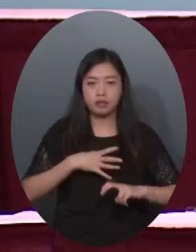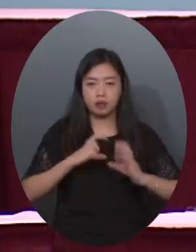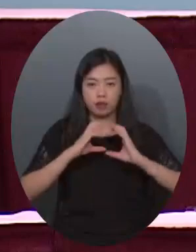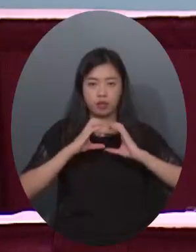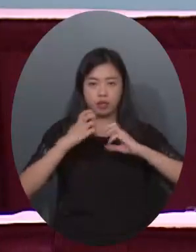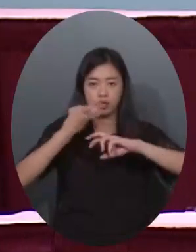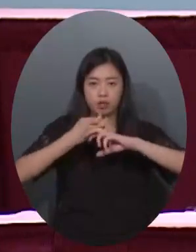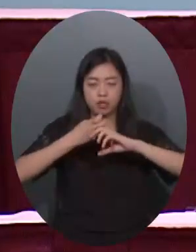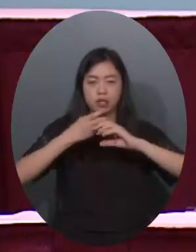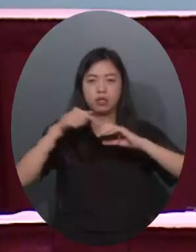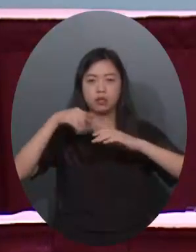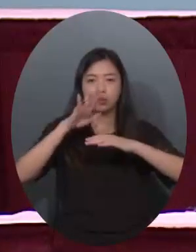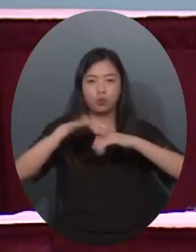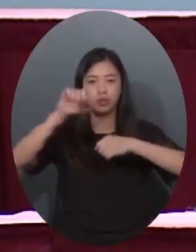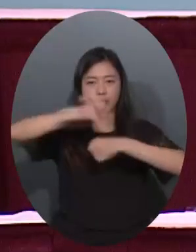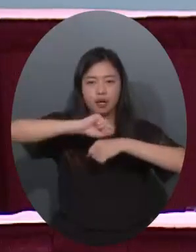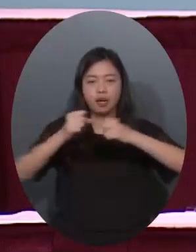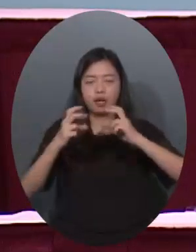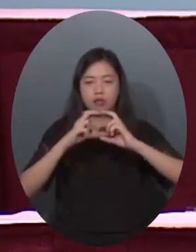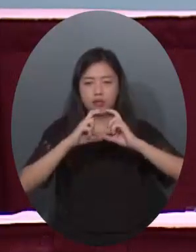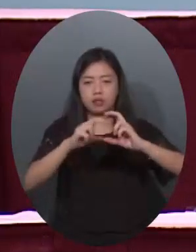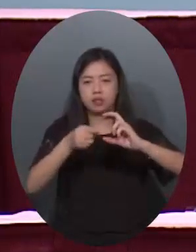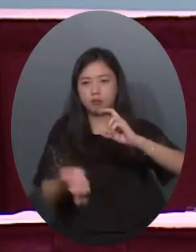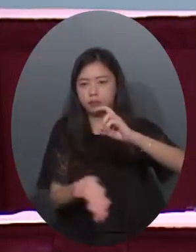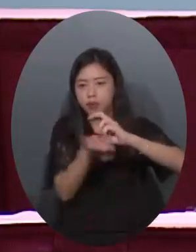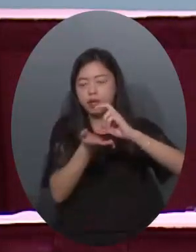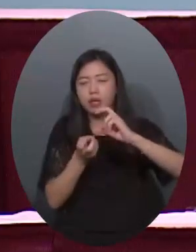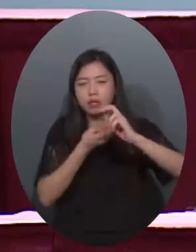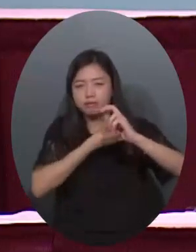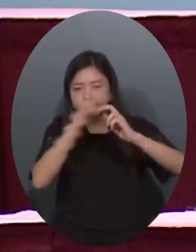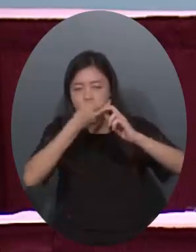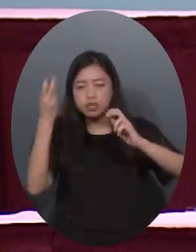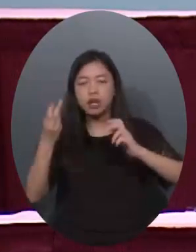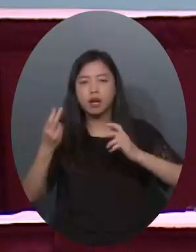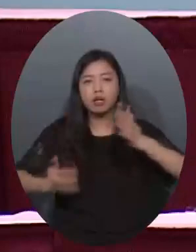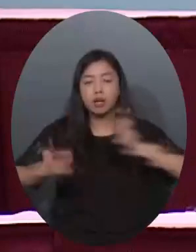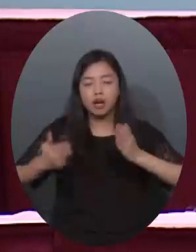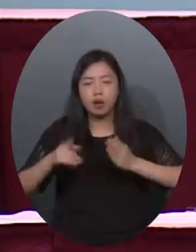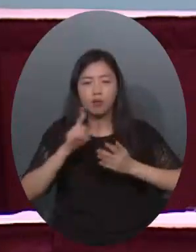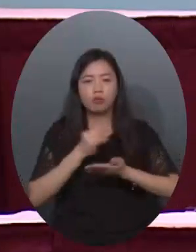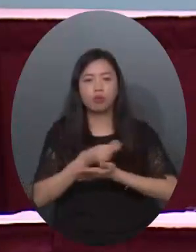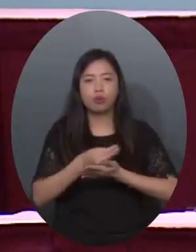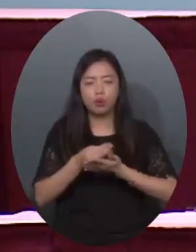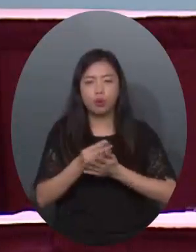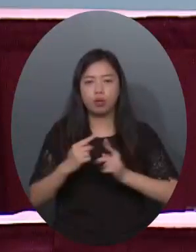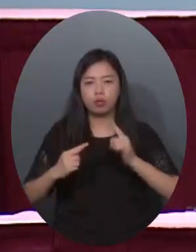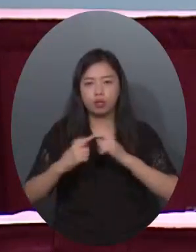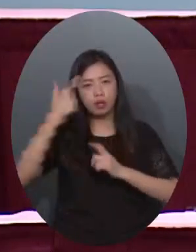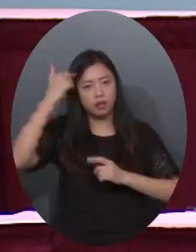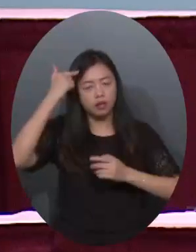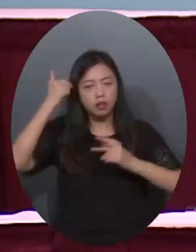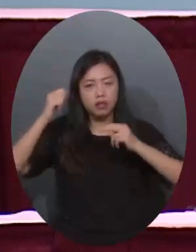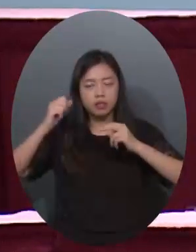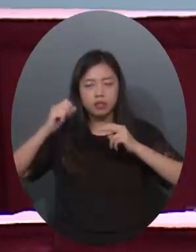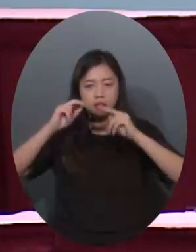們試用車底智能檢測機械人，透過圖像分析、人工智能和精准